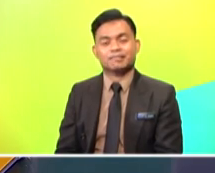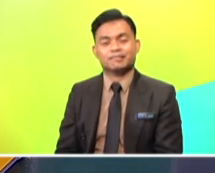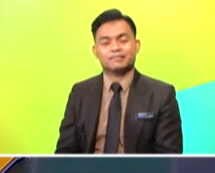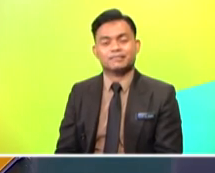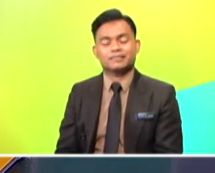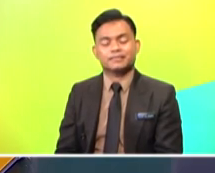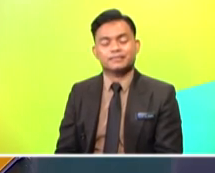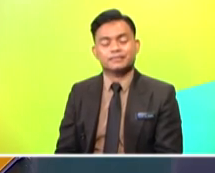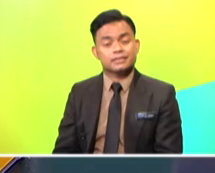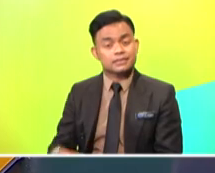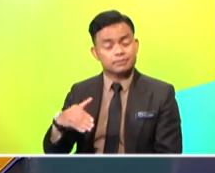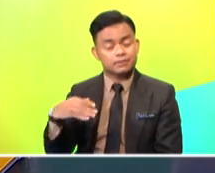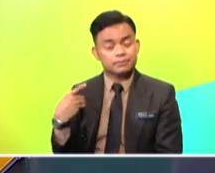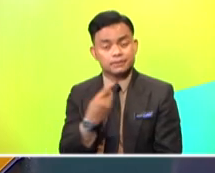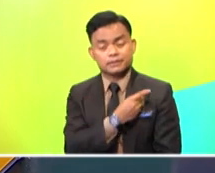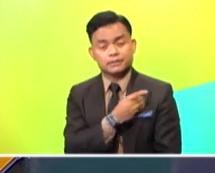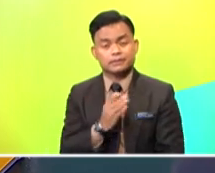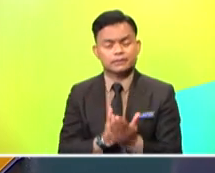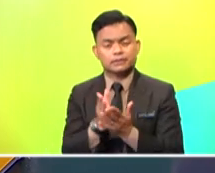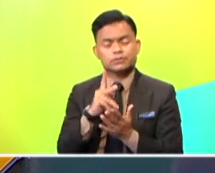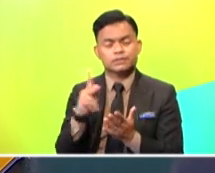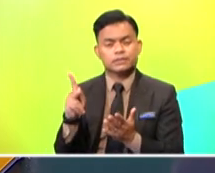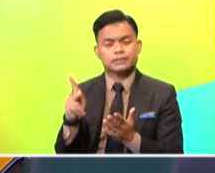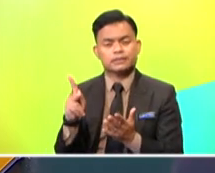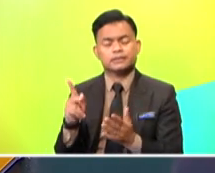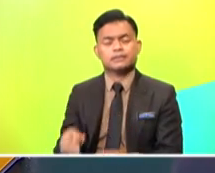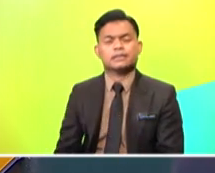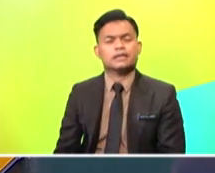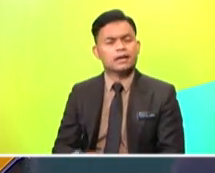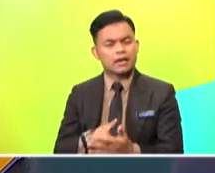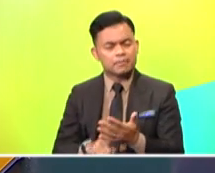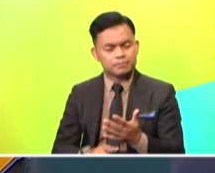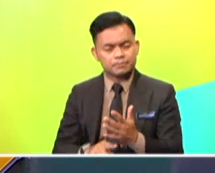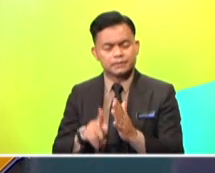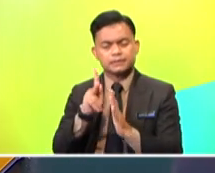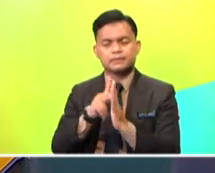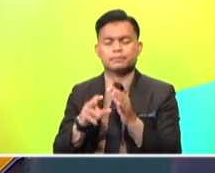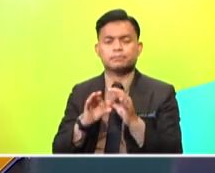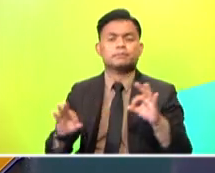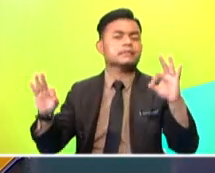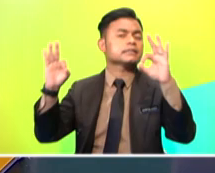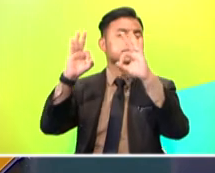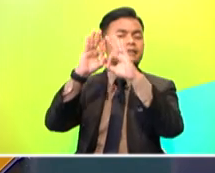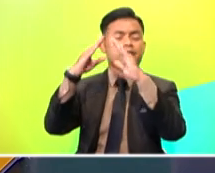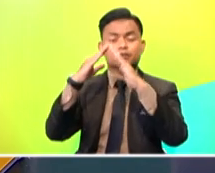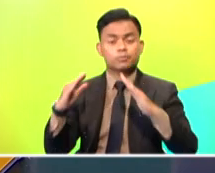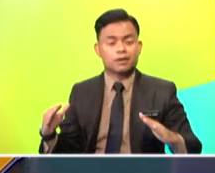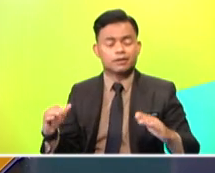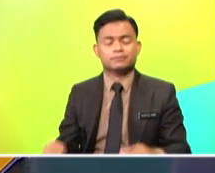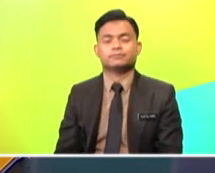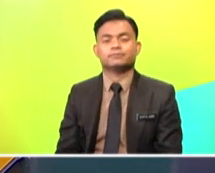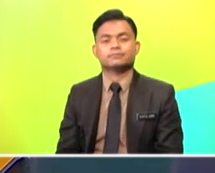Ifan. Sebelum kita teruskan, cikgu nak tanya. Okey. Apa kepentingan rumah? Kepentingan rumah? Okey, rumah ni